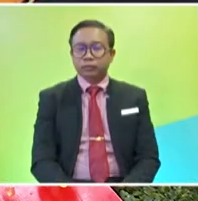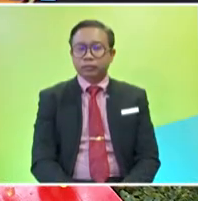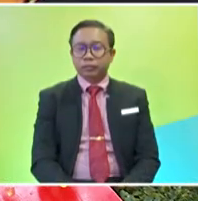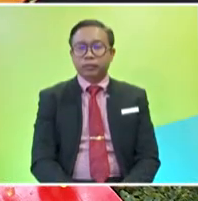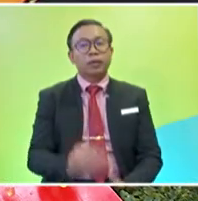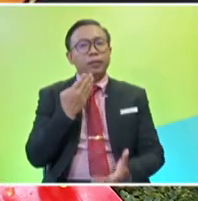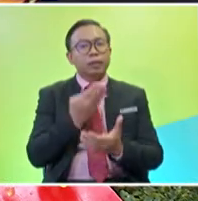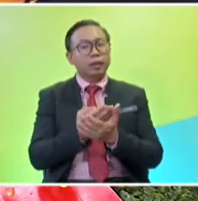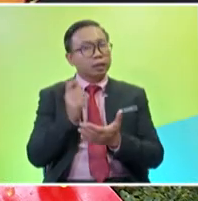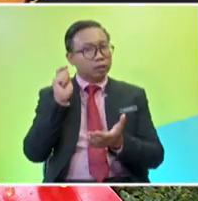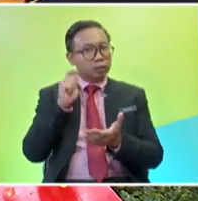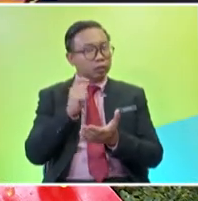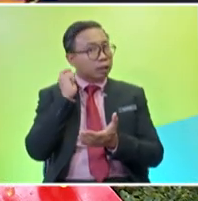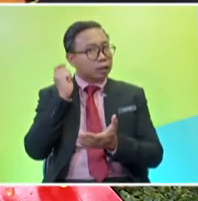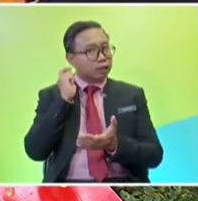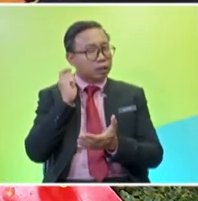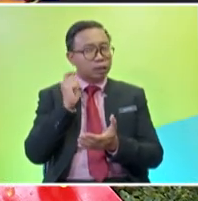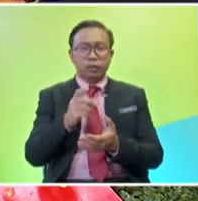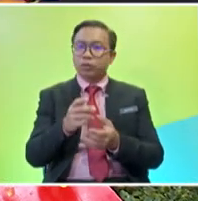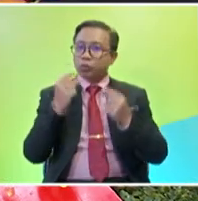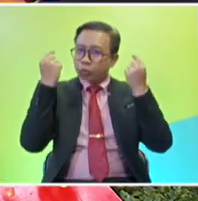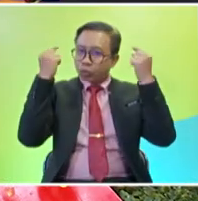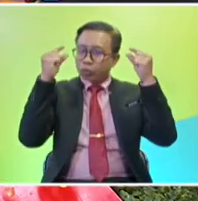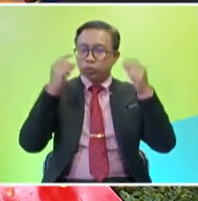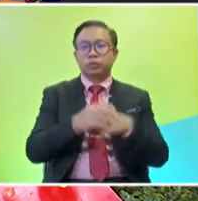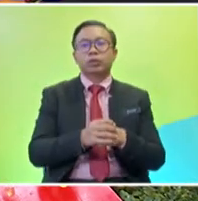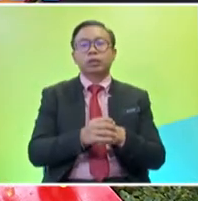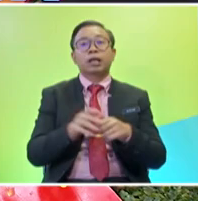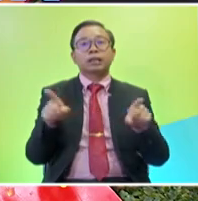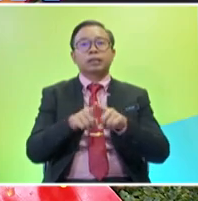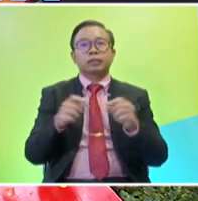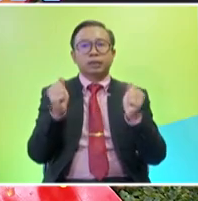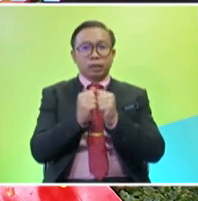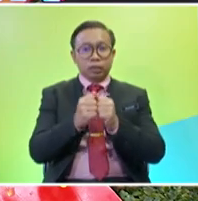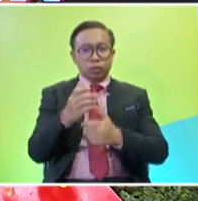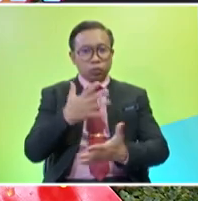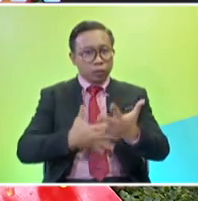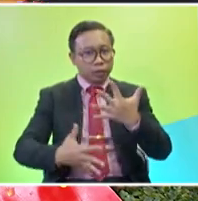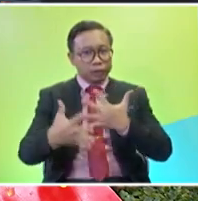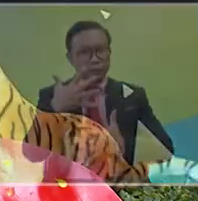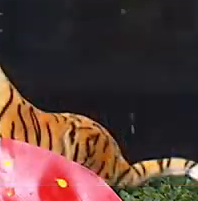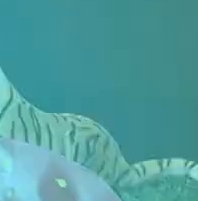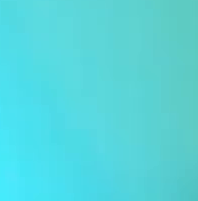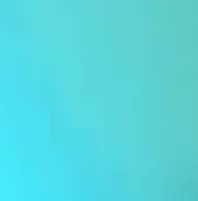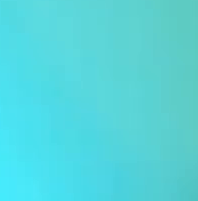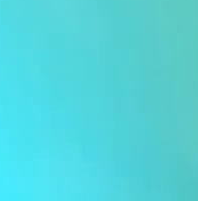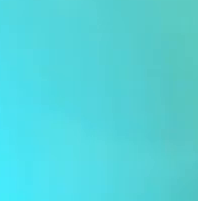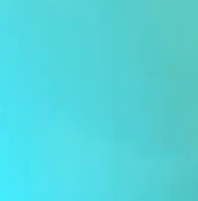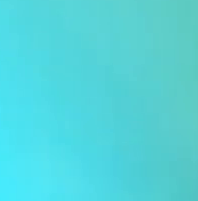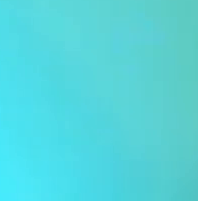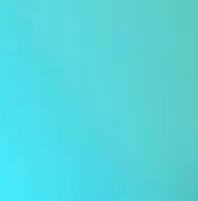baik Itulah tadi profil guru yang akan bersama Ifa dan kita sekarang ini bersama dengan seorang juru bahasa isyarat itu Cikgu Muhammad